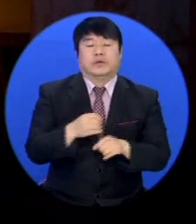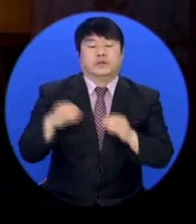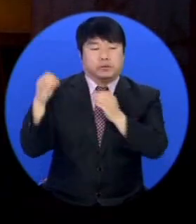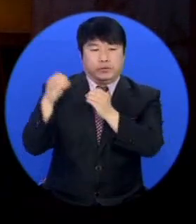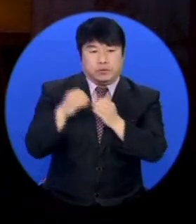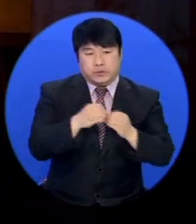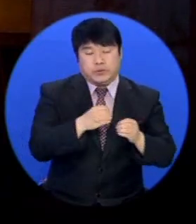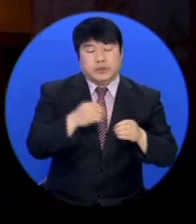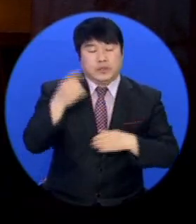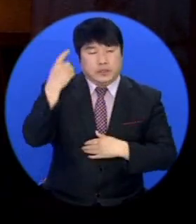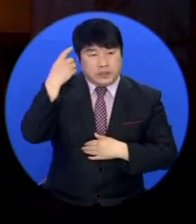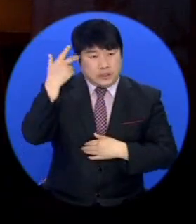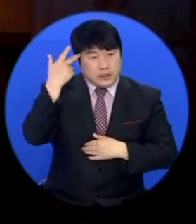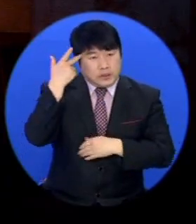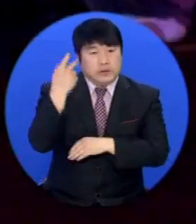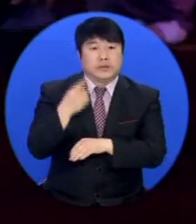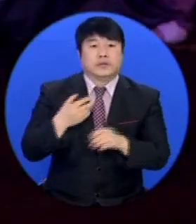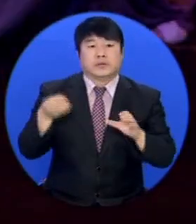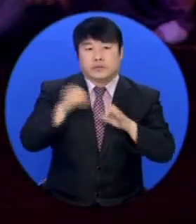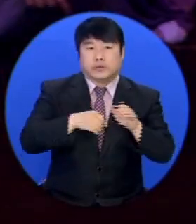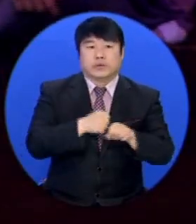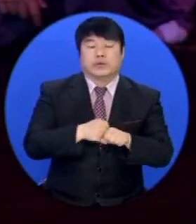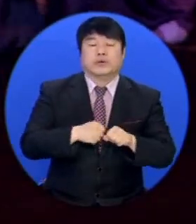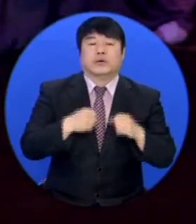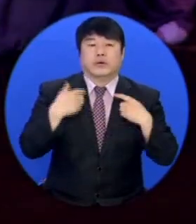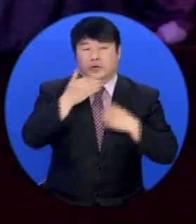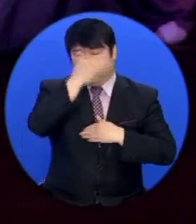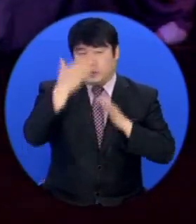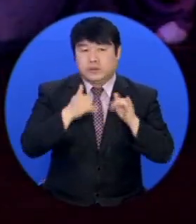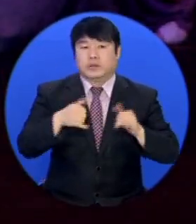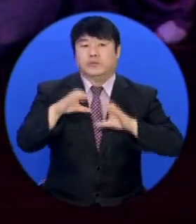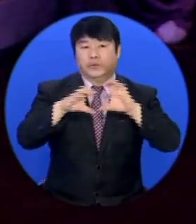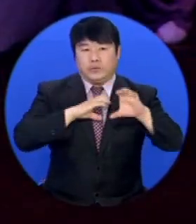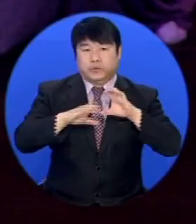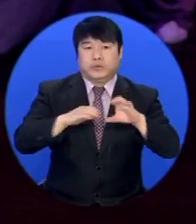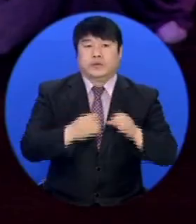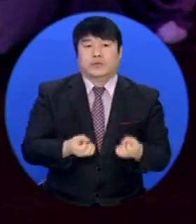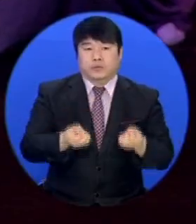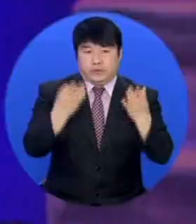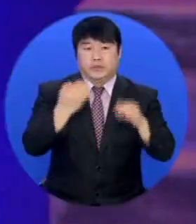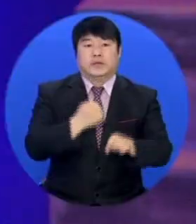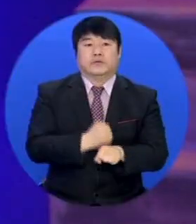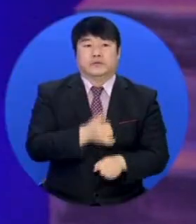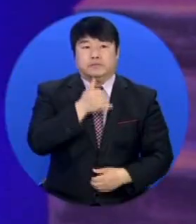정신을 바탕으로 관객과 함께 소통하는 방식의 공연을 펼치고 있습니다.